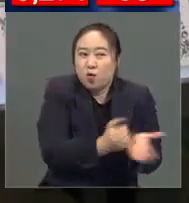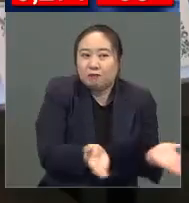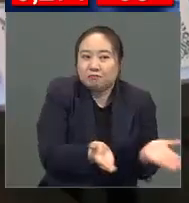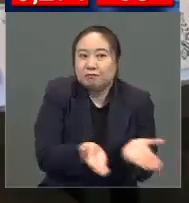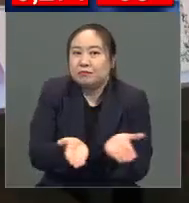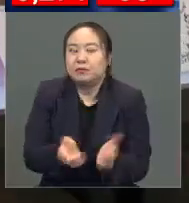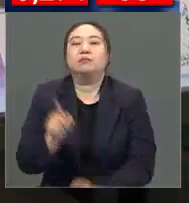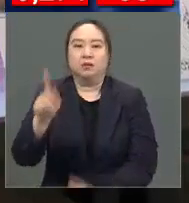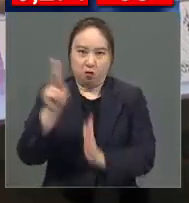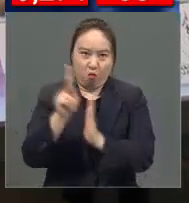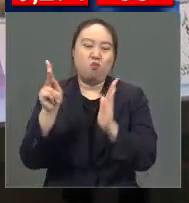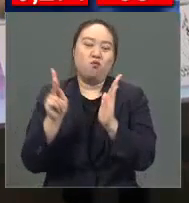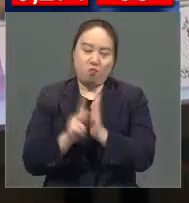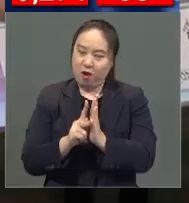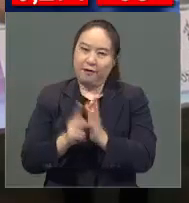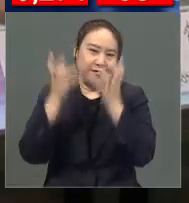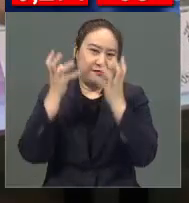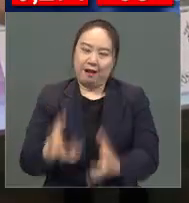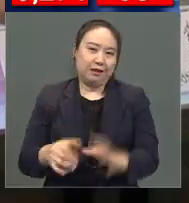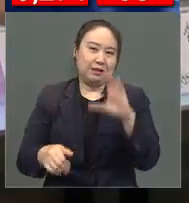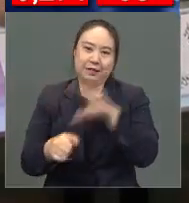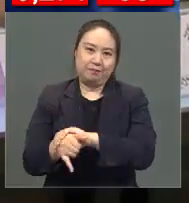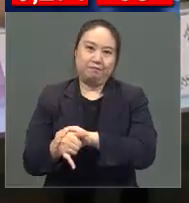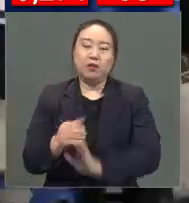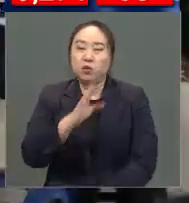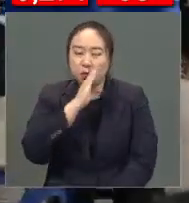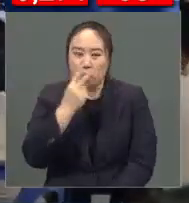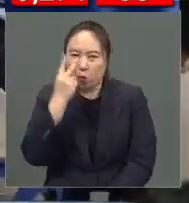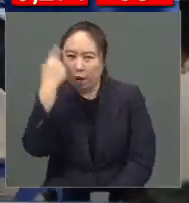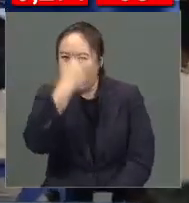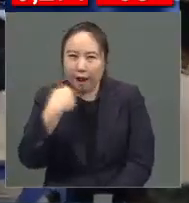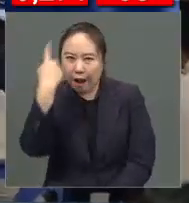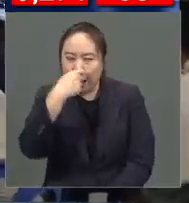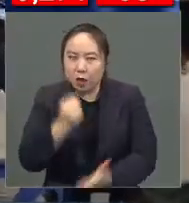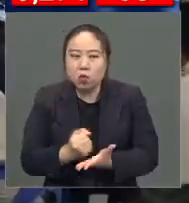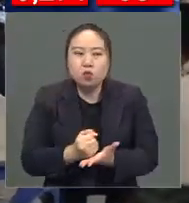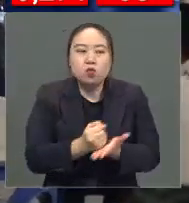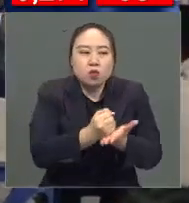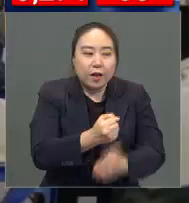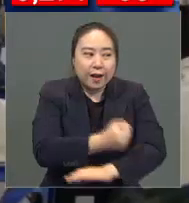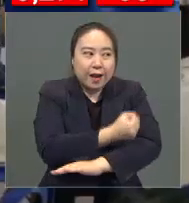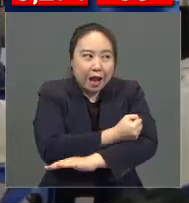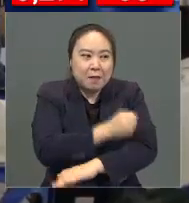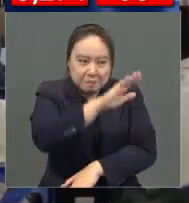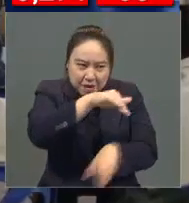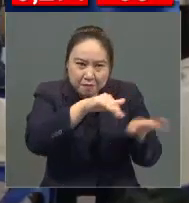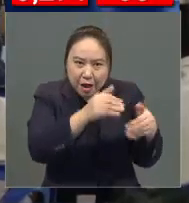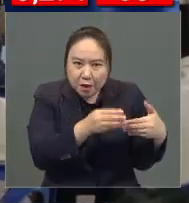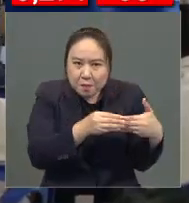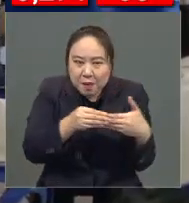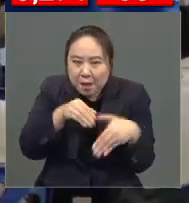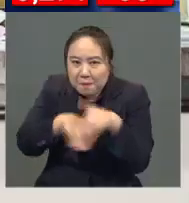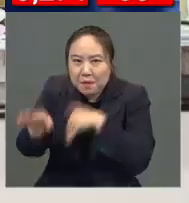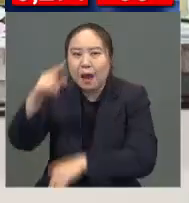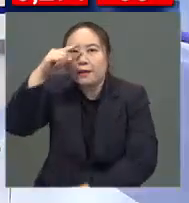นินการตามกฎหมายขั้นเด็ดขาดเลยนะคะถ้าหากพบว่าใครช่วยเหลือแรงงานข้ามชาติให้เข้ามาใน